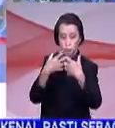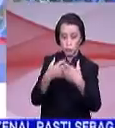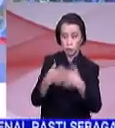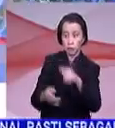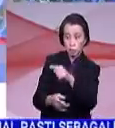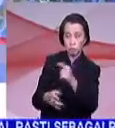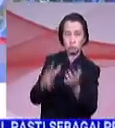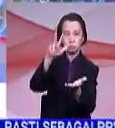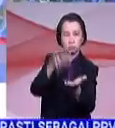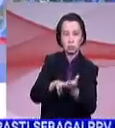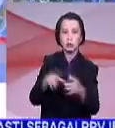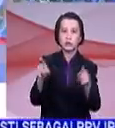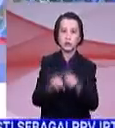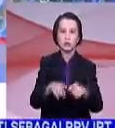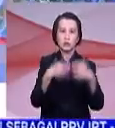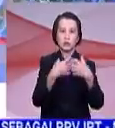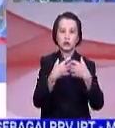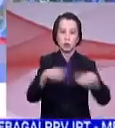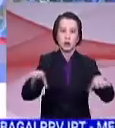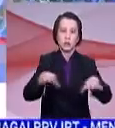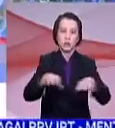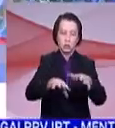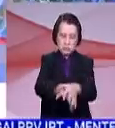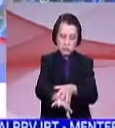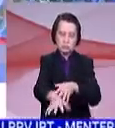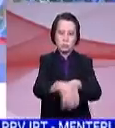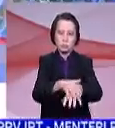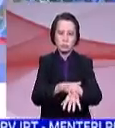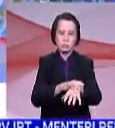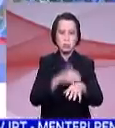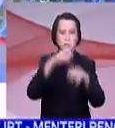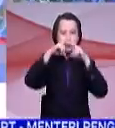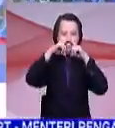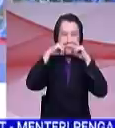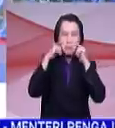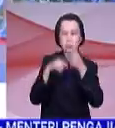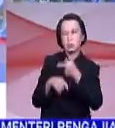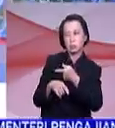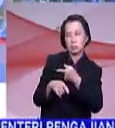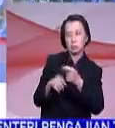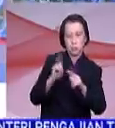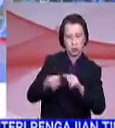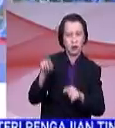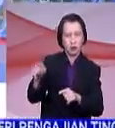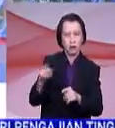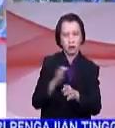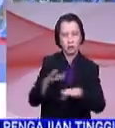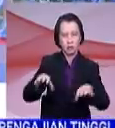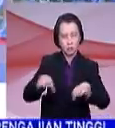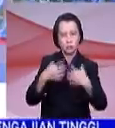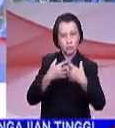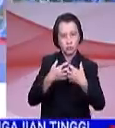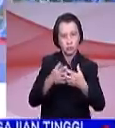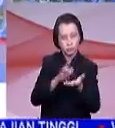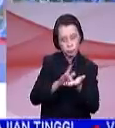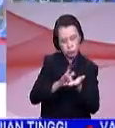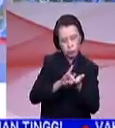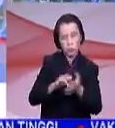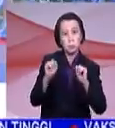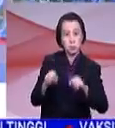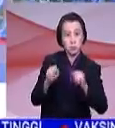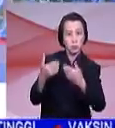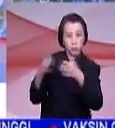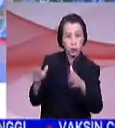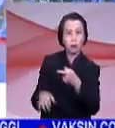berkenaan mengisytiharkannya sebagai kilang pembuatan sarung tangan dan pelitup muka. Kononnya merupakan sektor pembuatan perubatan yang